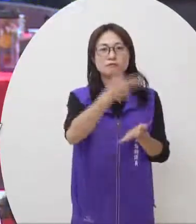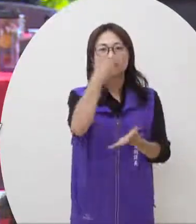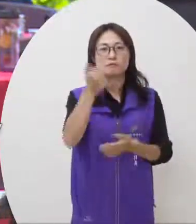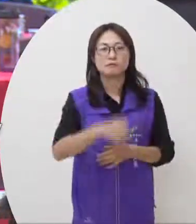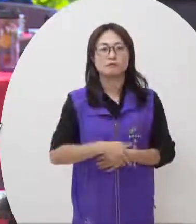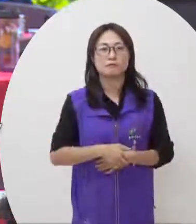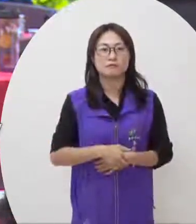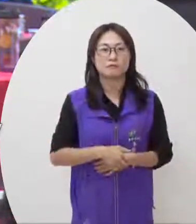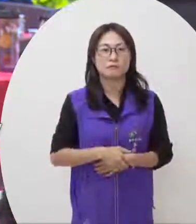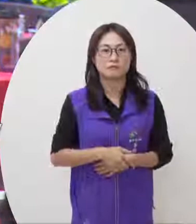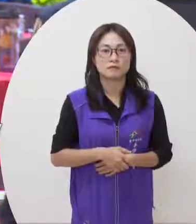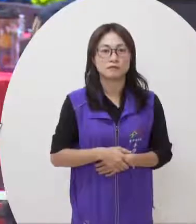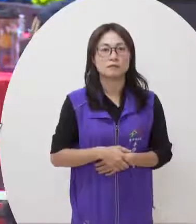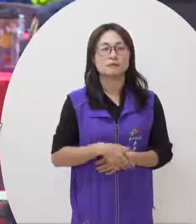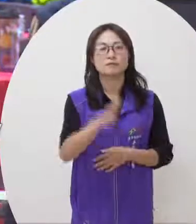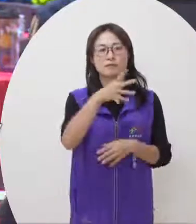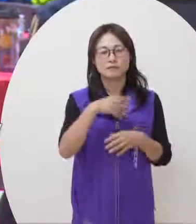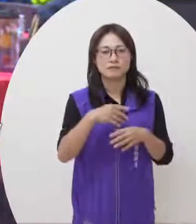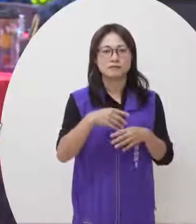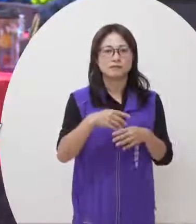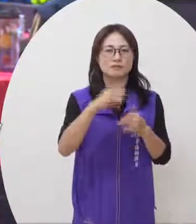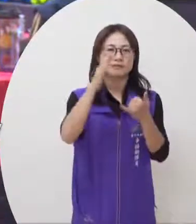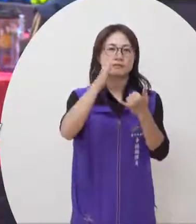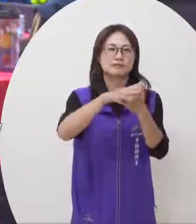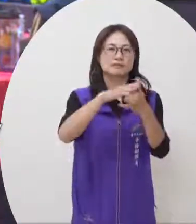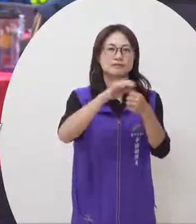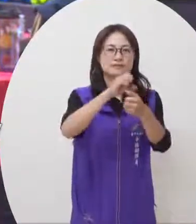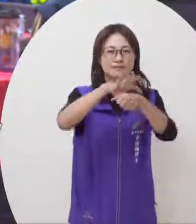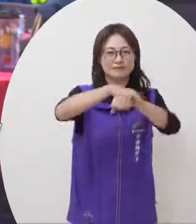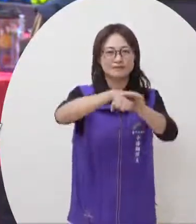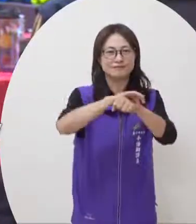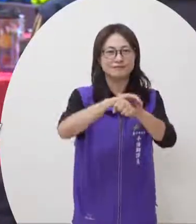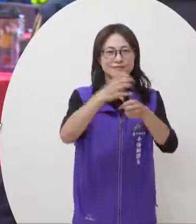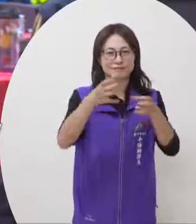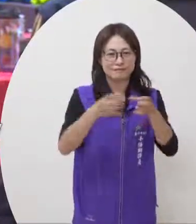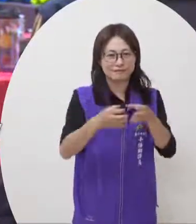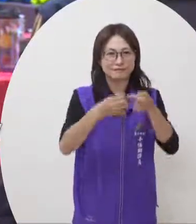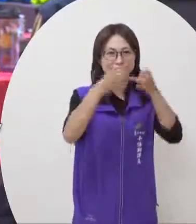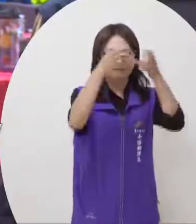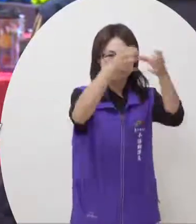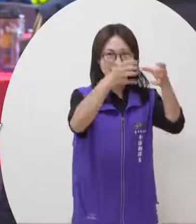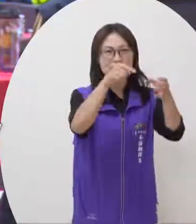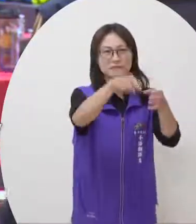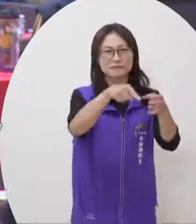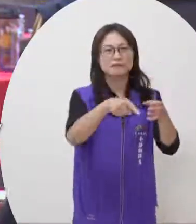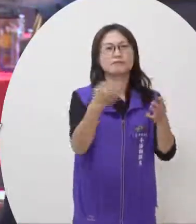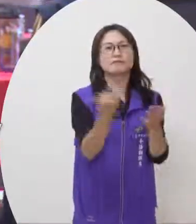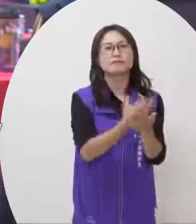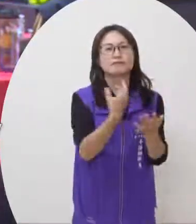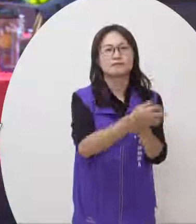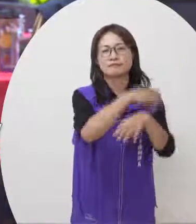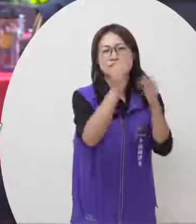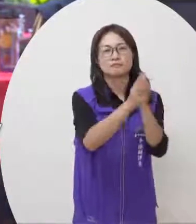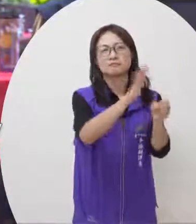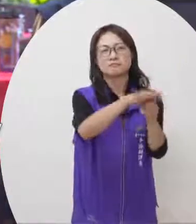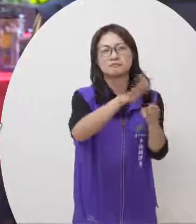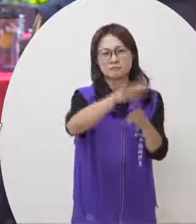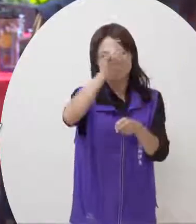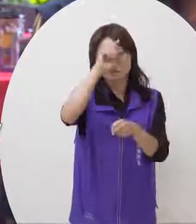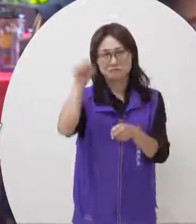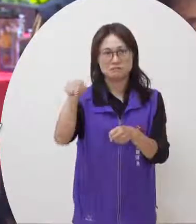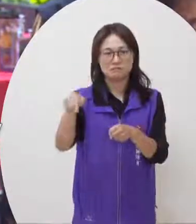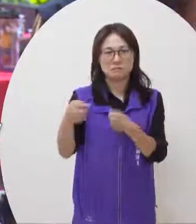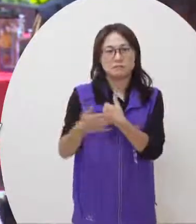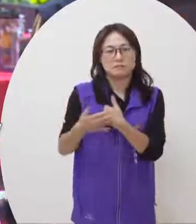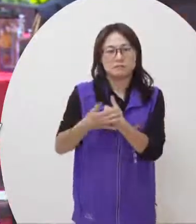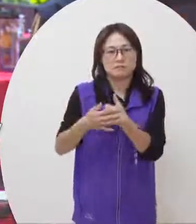人的纳古塔，这拢动辄爱几啊十万，啊，咱一般的市民也要使用这个纳古塔。有一